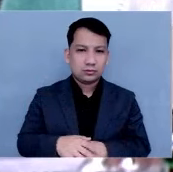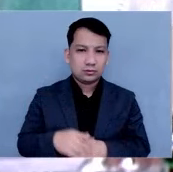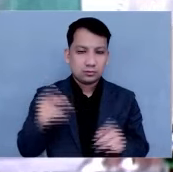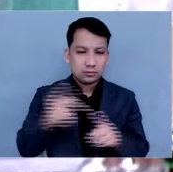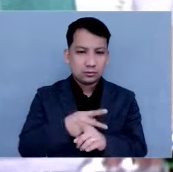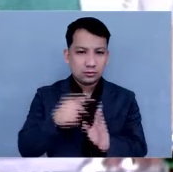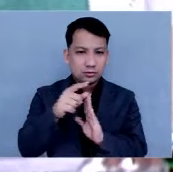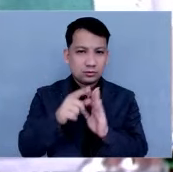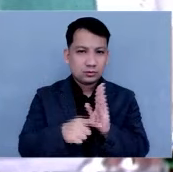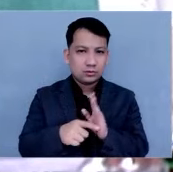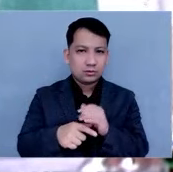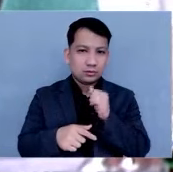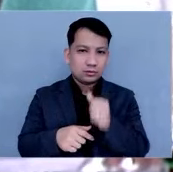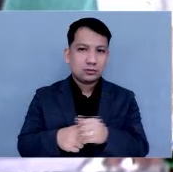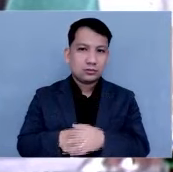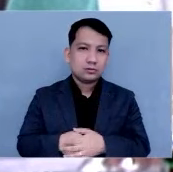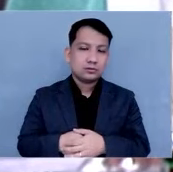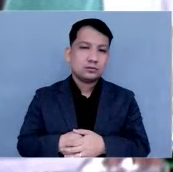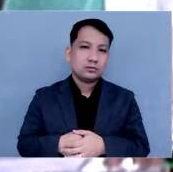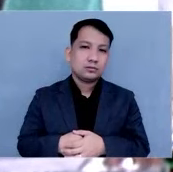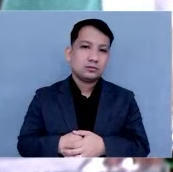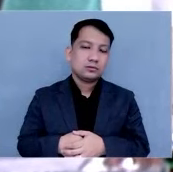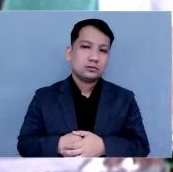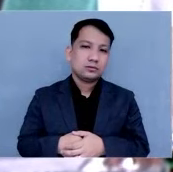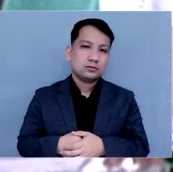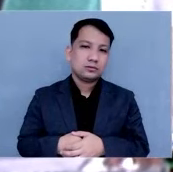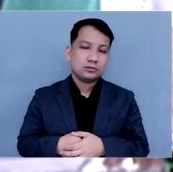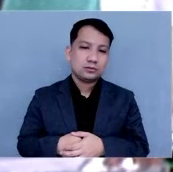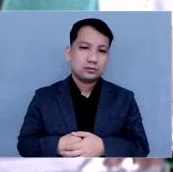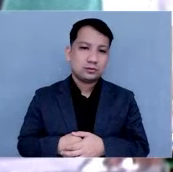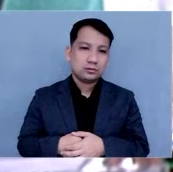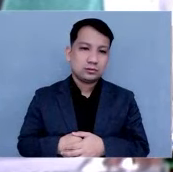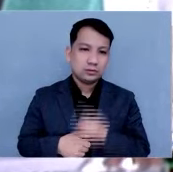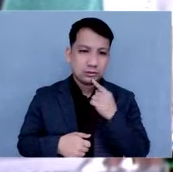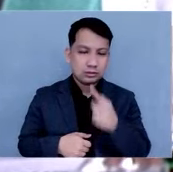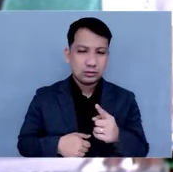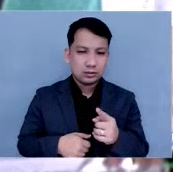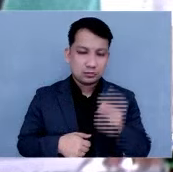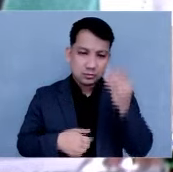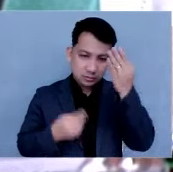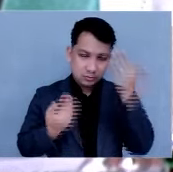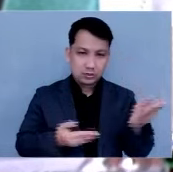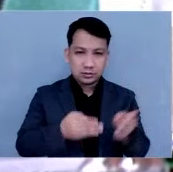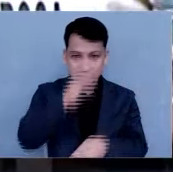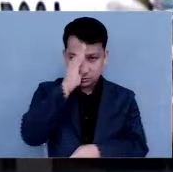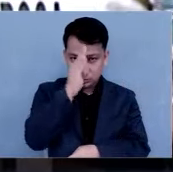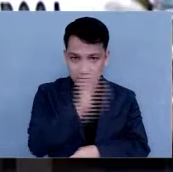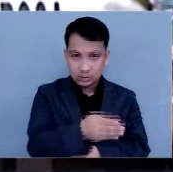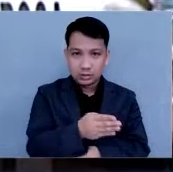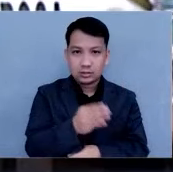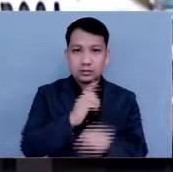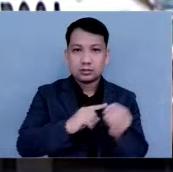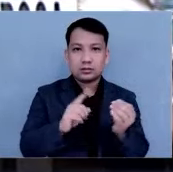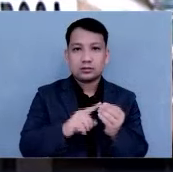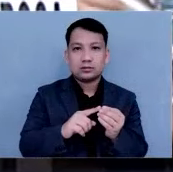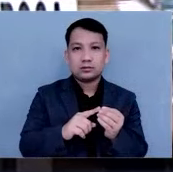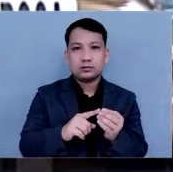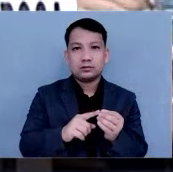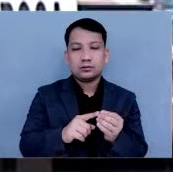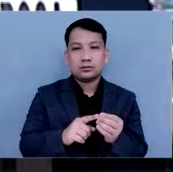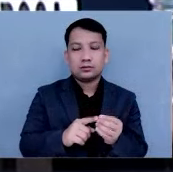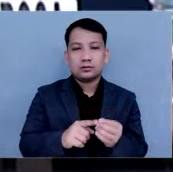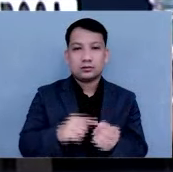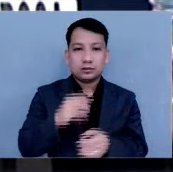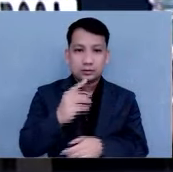batas ha violator kayo Yan ang diretsahang tawag ni senator Bato de Rosa